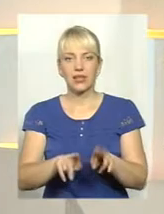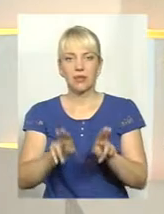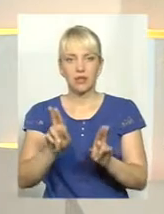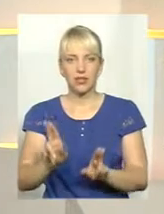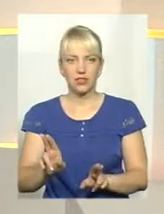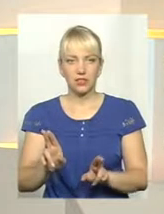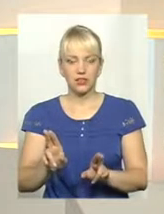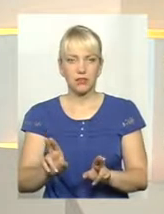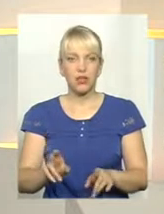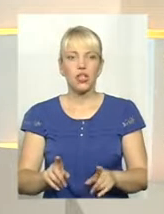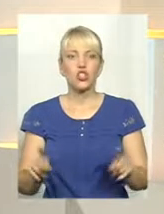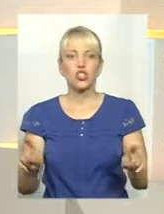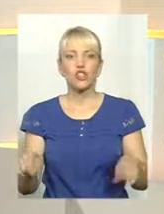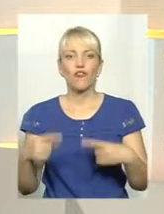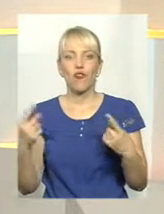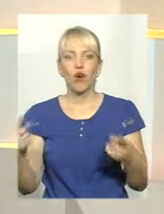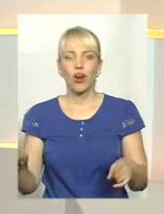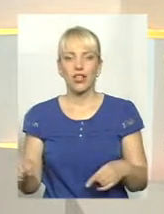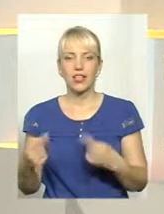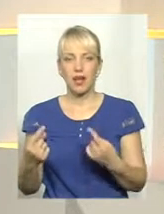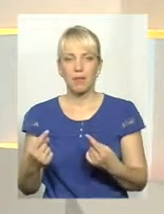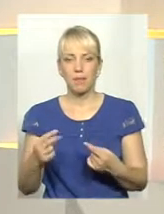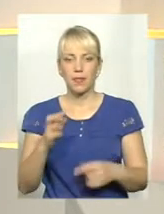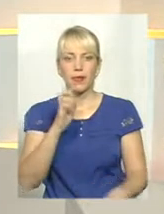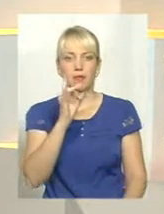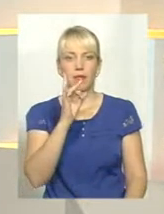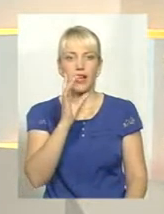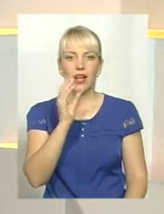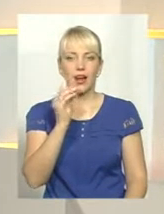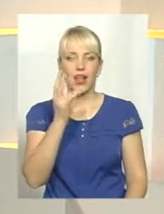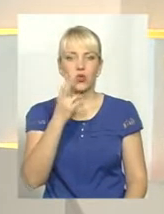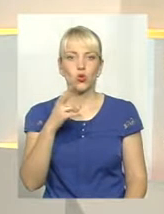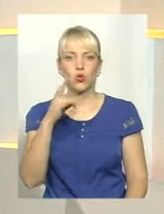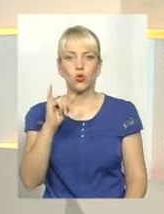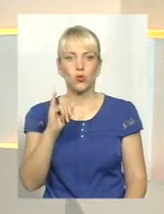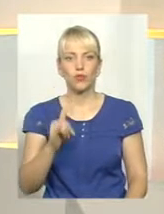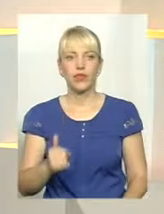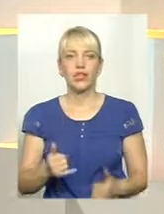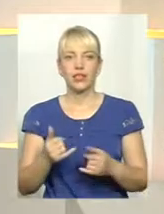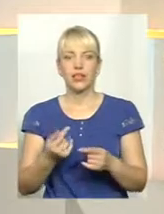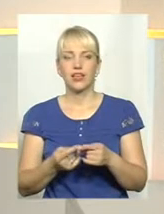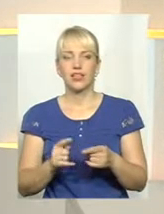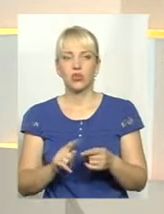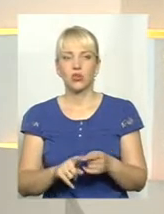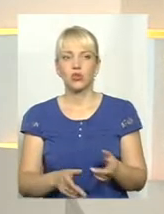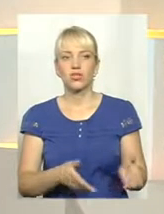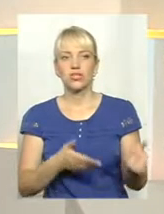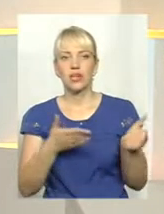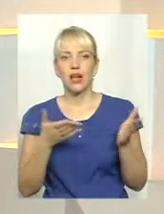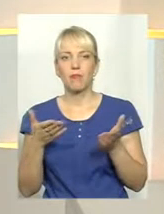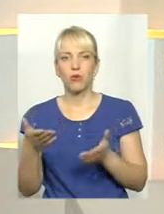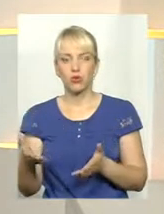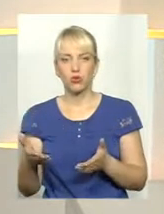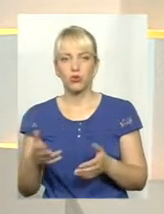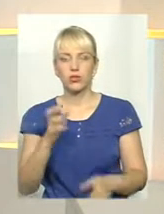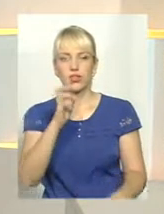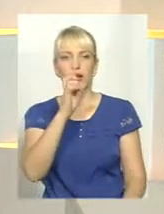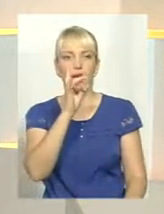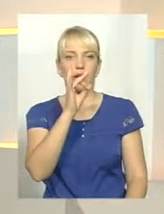така істина, що скільки людей, стільки думок і стільки ідей. Тому у світі